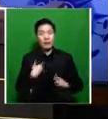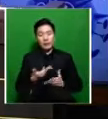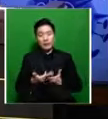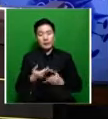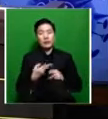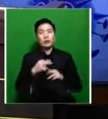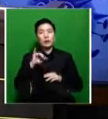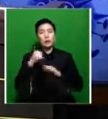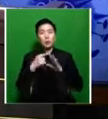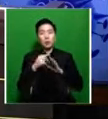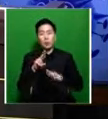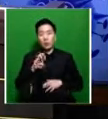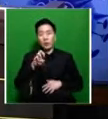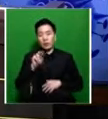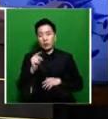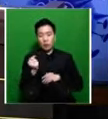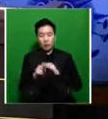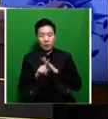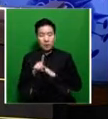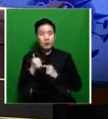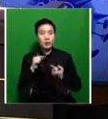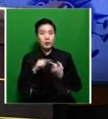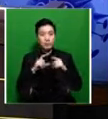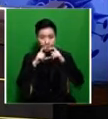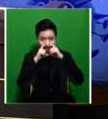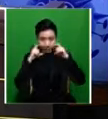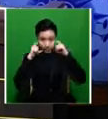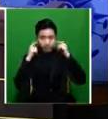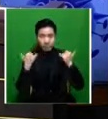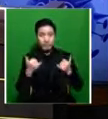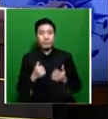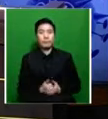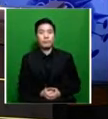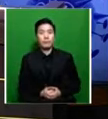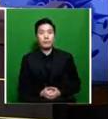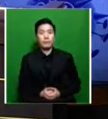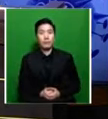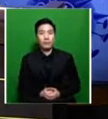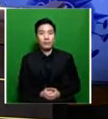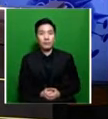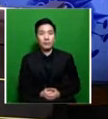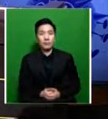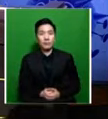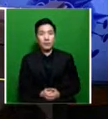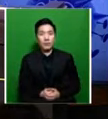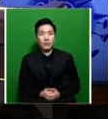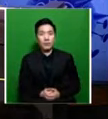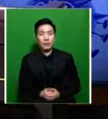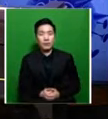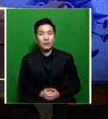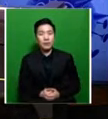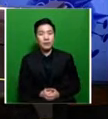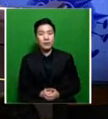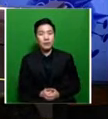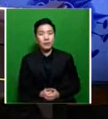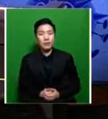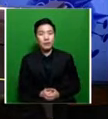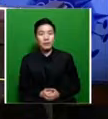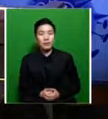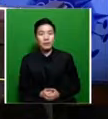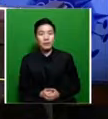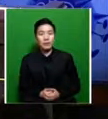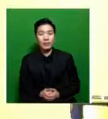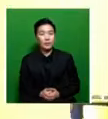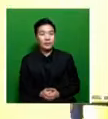านจุรินทร์มาเล่าให้ฟังเรื่องหน้ากากอนามัยในรายละเอียดเชิญท่านรองไตรสุรีค่ะ ค่ะขอบคุณค่ะวันนี้กองก็มี2มติครม.